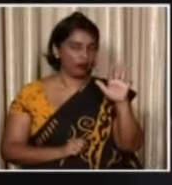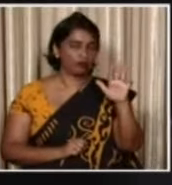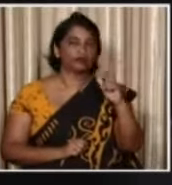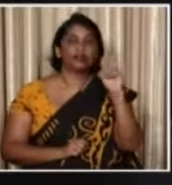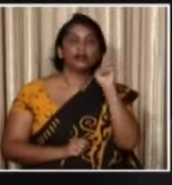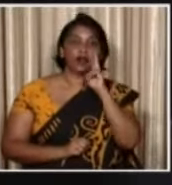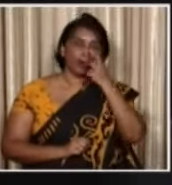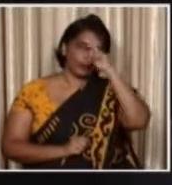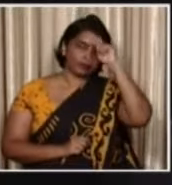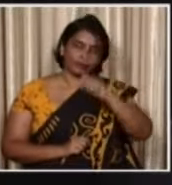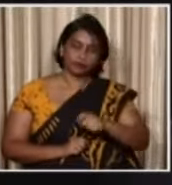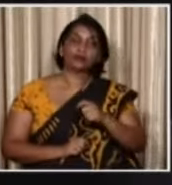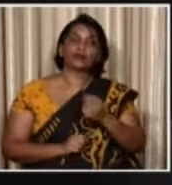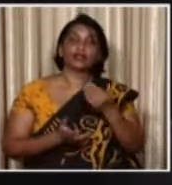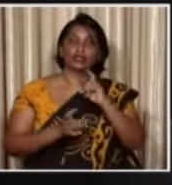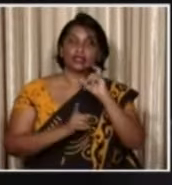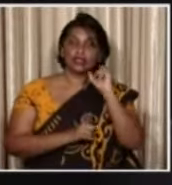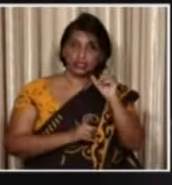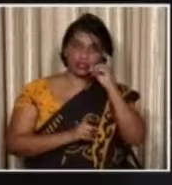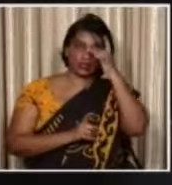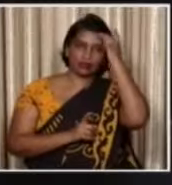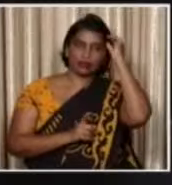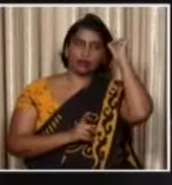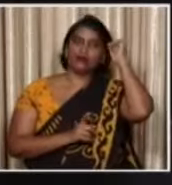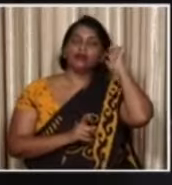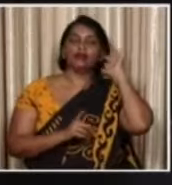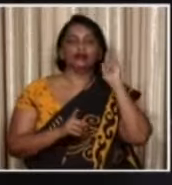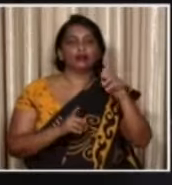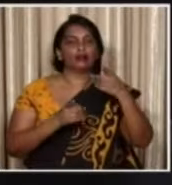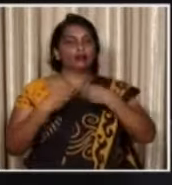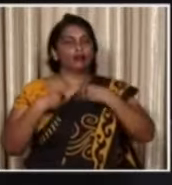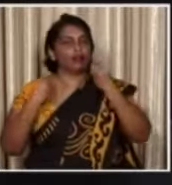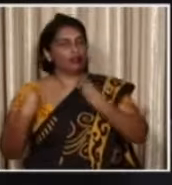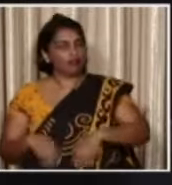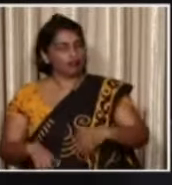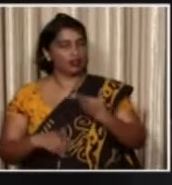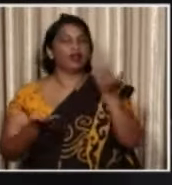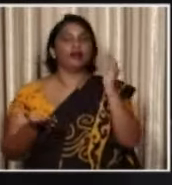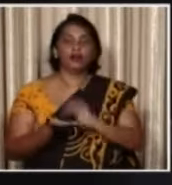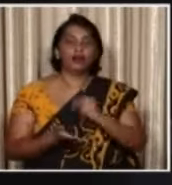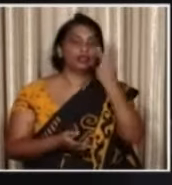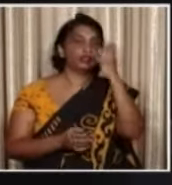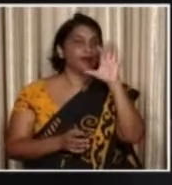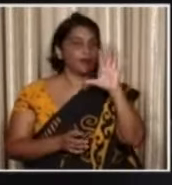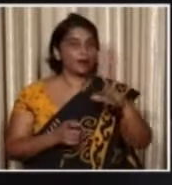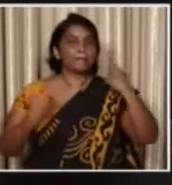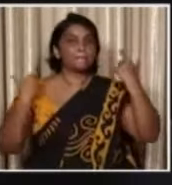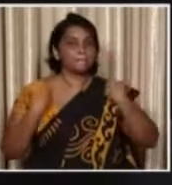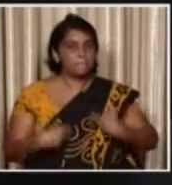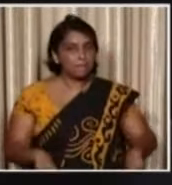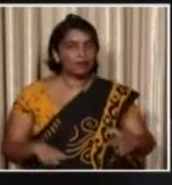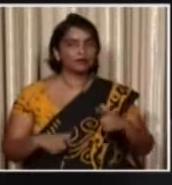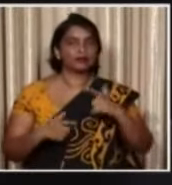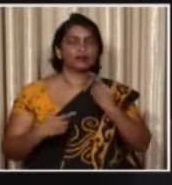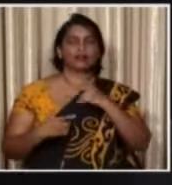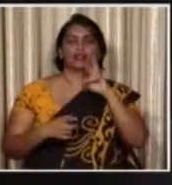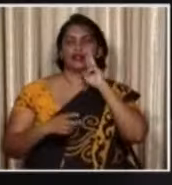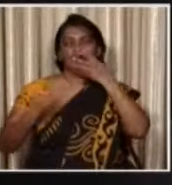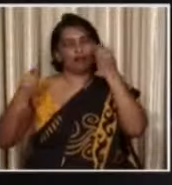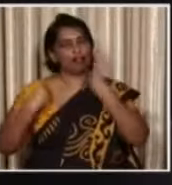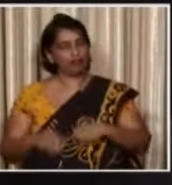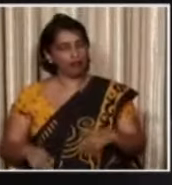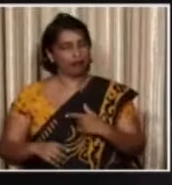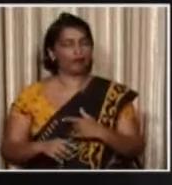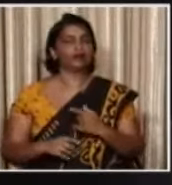Ranil Wickremasinghe Mettuma Chandrika Bandaranaike Metiniyata Parajaya Una 2005 di Mahinda Rajapaksa Metitumata Parajaya